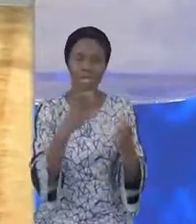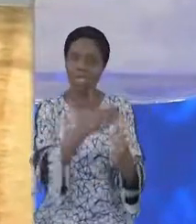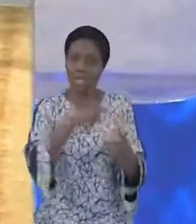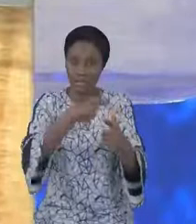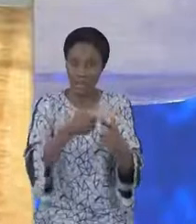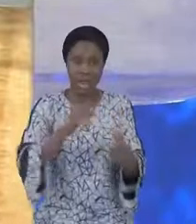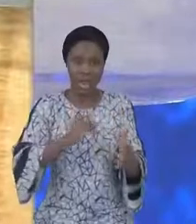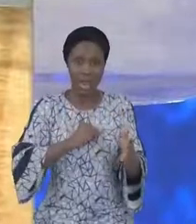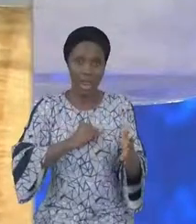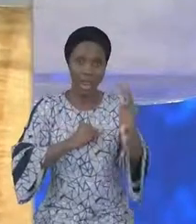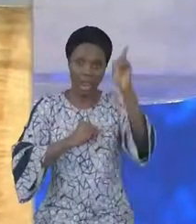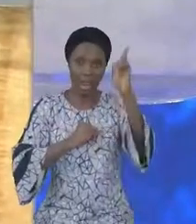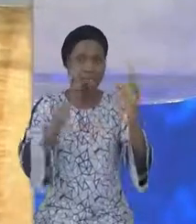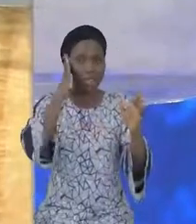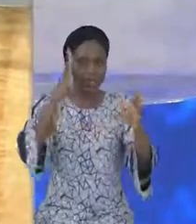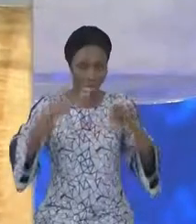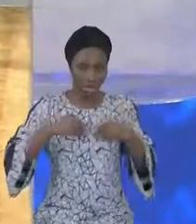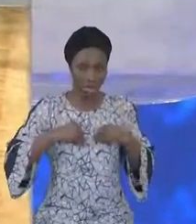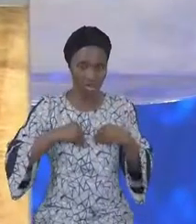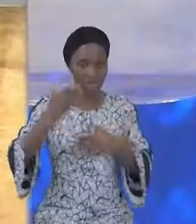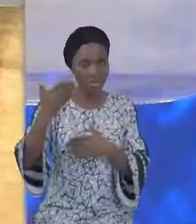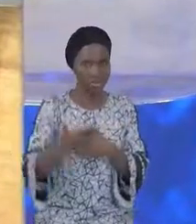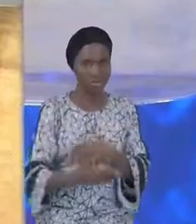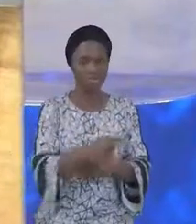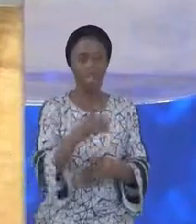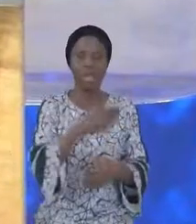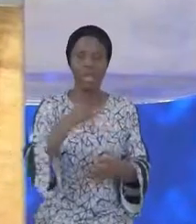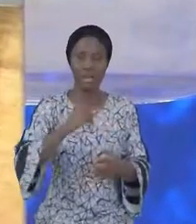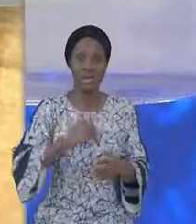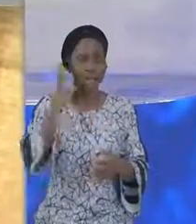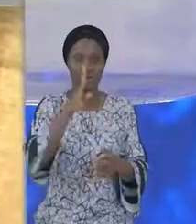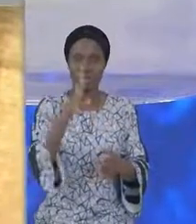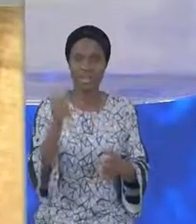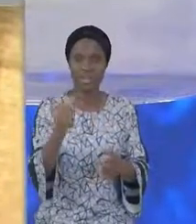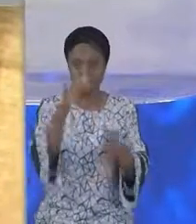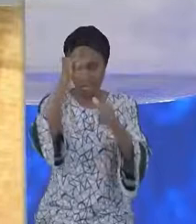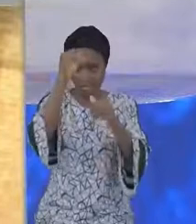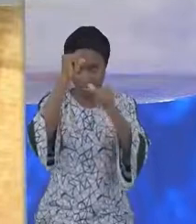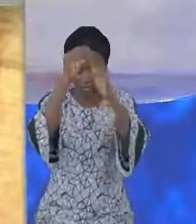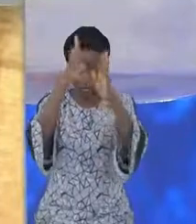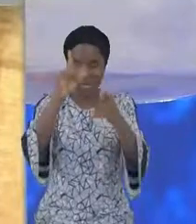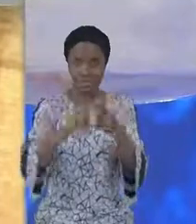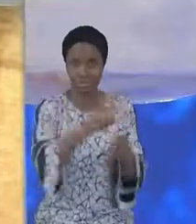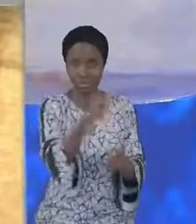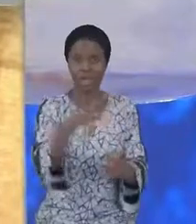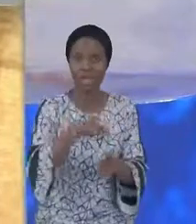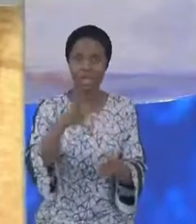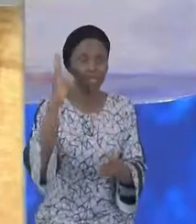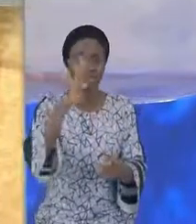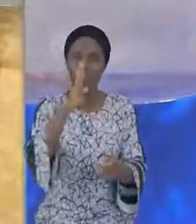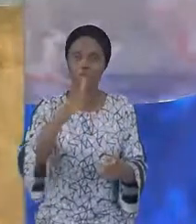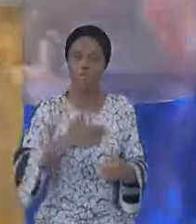Ne touchez pas à ce qui est impur. Je vous accueillerai. Je serai pour vous un père. Et vous serez pour moi des